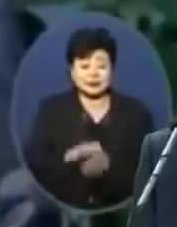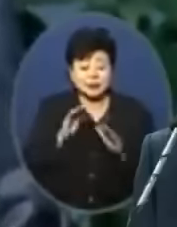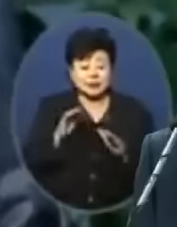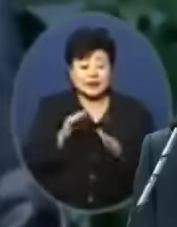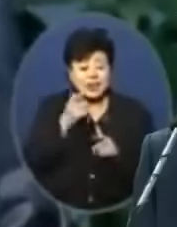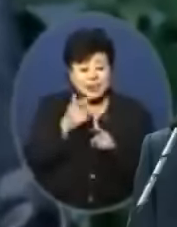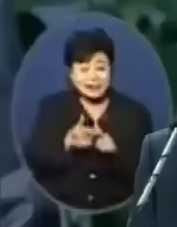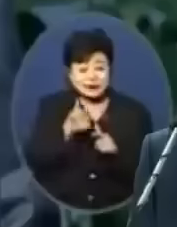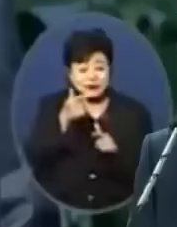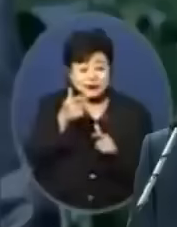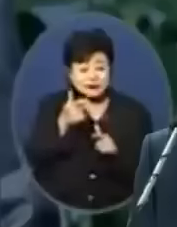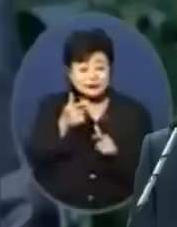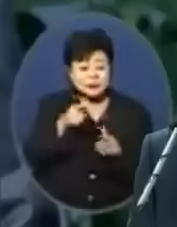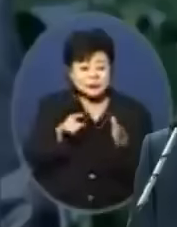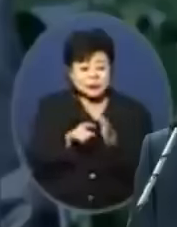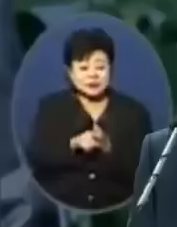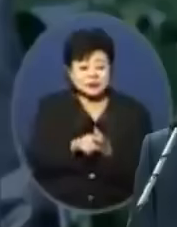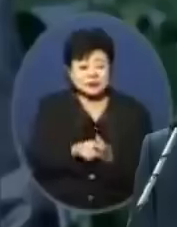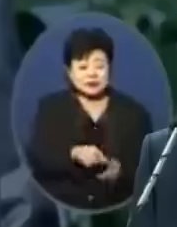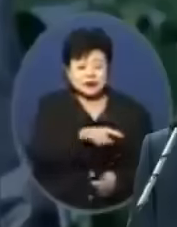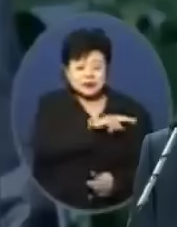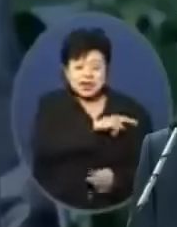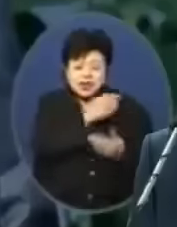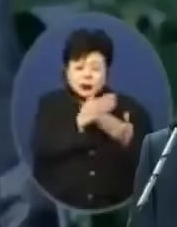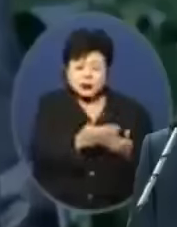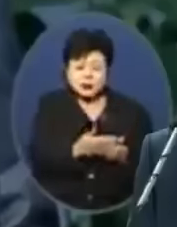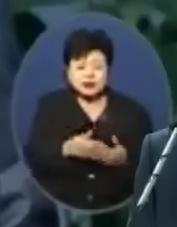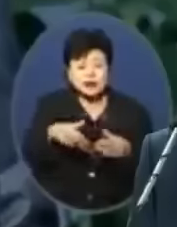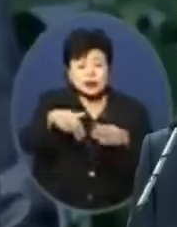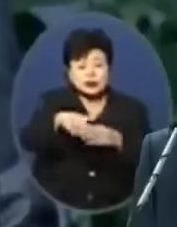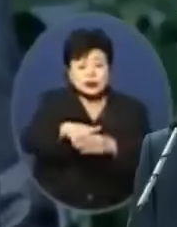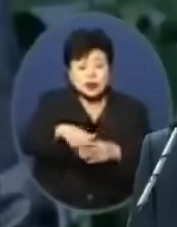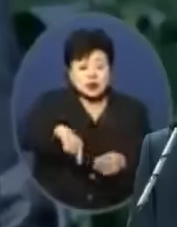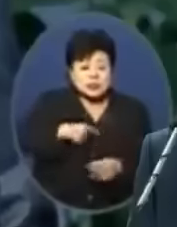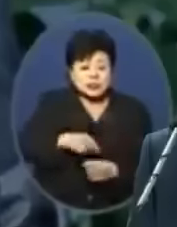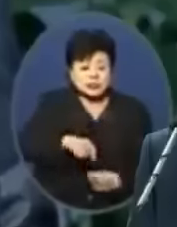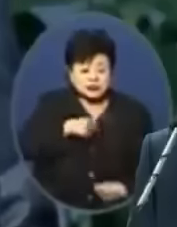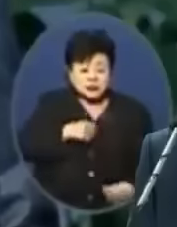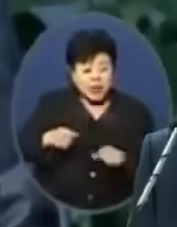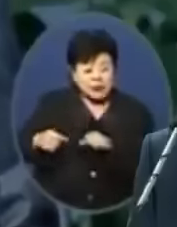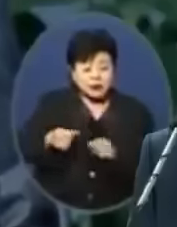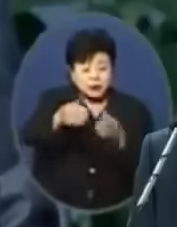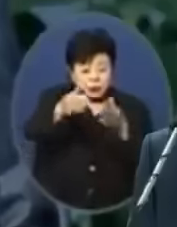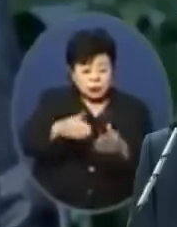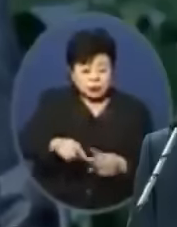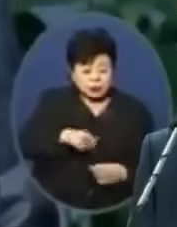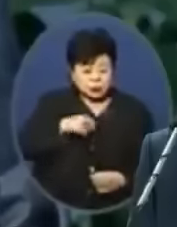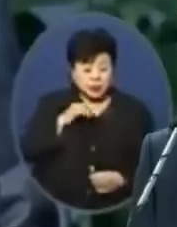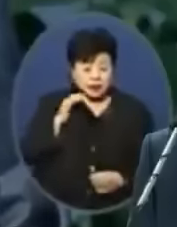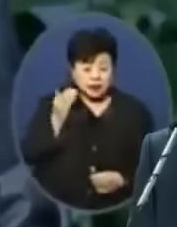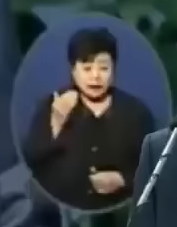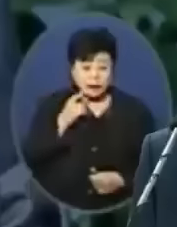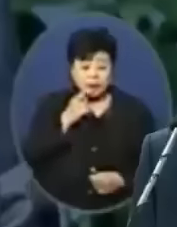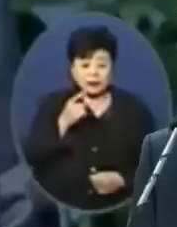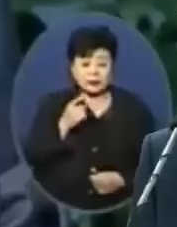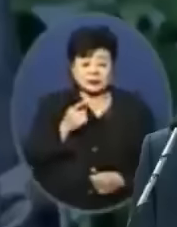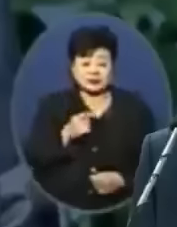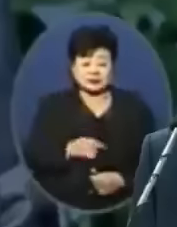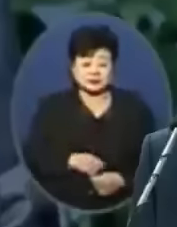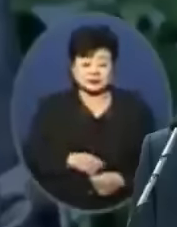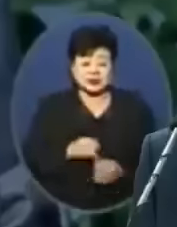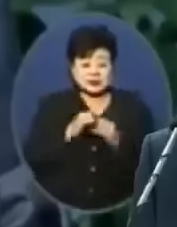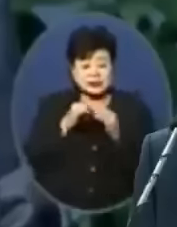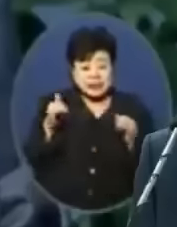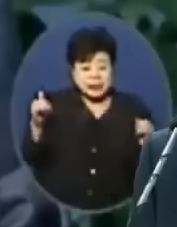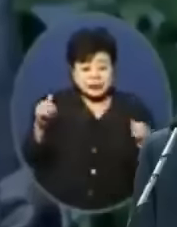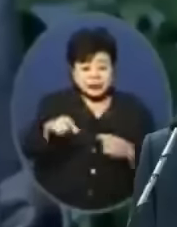오늘날 예수 믿는 믿음보다 귀한 것이 되었습니까? 어떤 종교도 자기의 의로운 행동으로 의롭게 되어야 된다고 하는데 어떻게